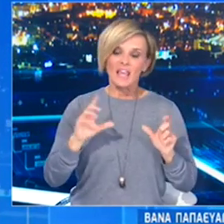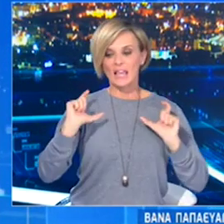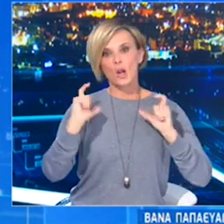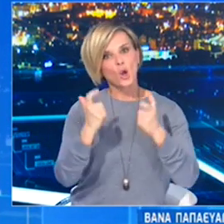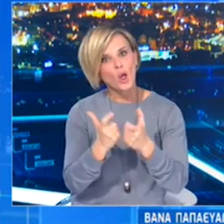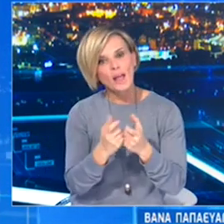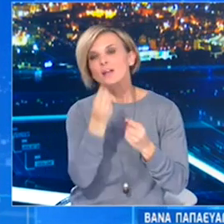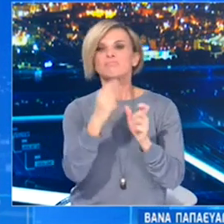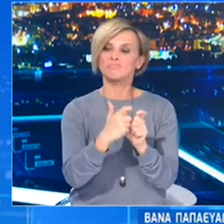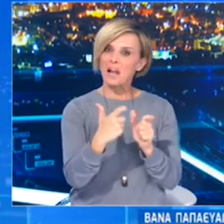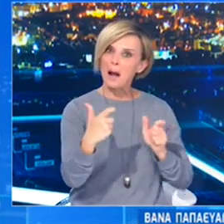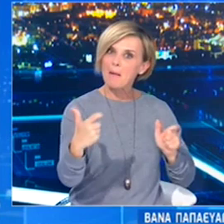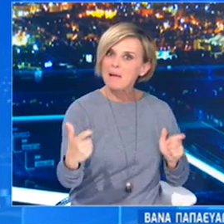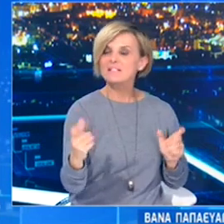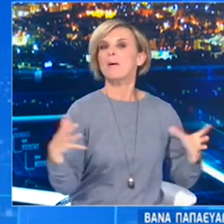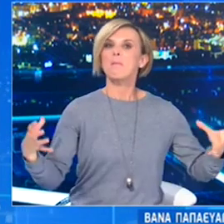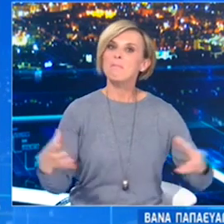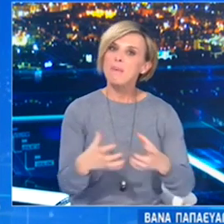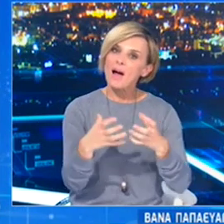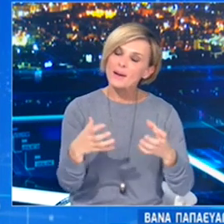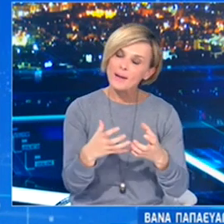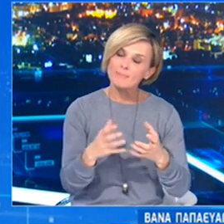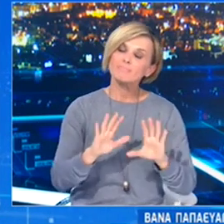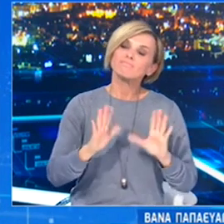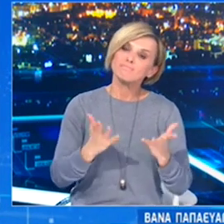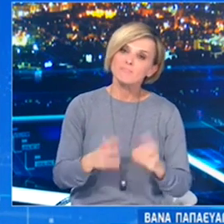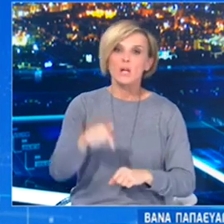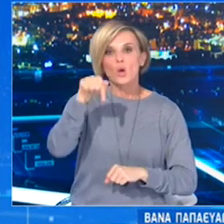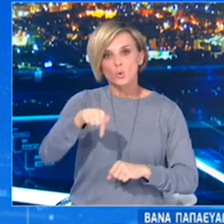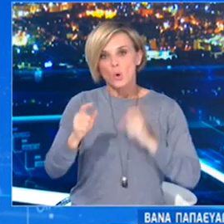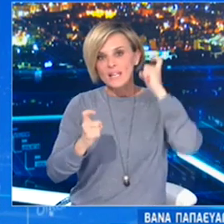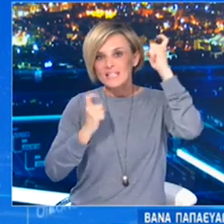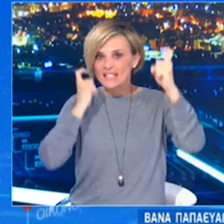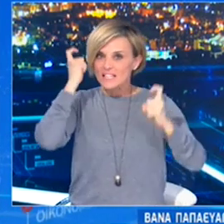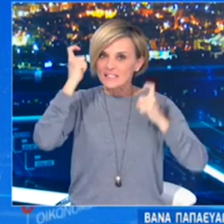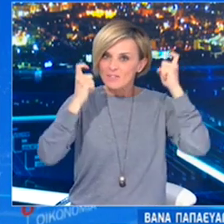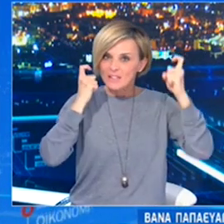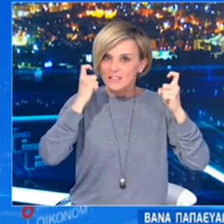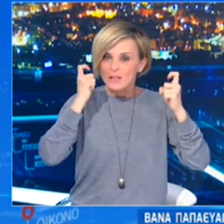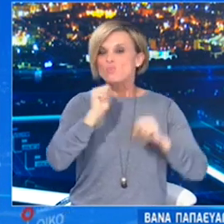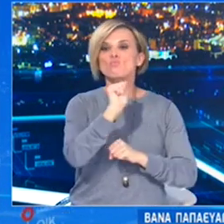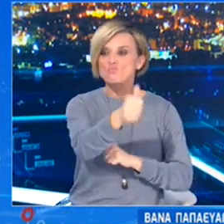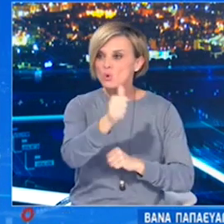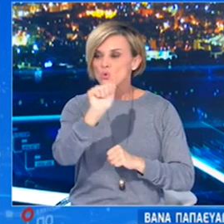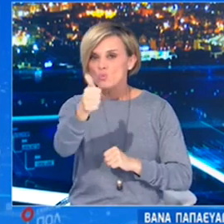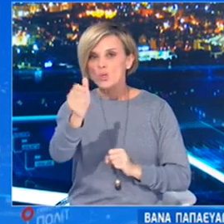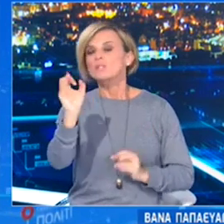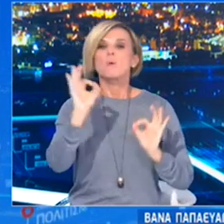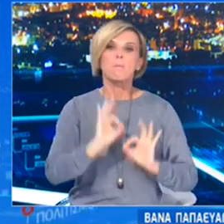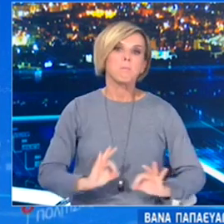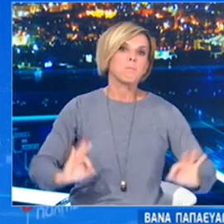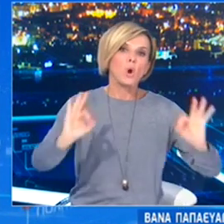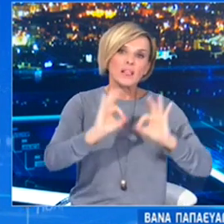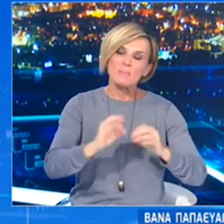όπως έχουμε συνηθίσει. Ας σχεδιάζουμε όμως από τώρα διαφορετικά αυτά τα φετινά Χριστούγεννα, κι ας είναι κάτι που όλους μας μας